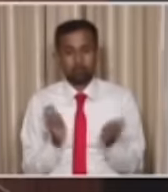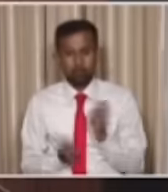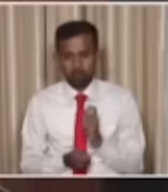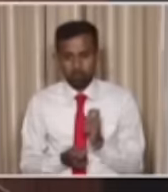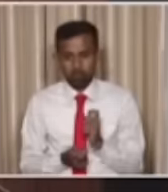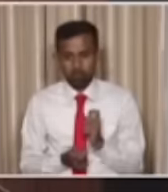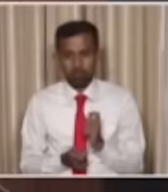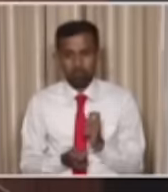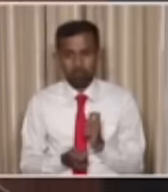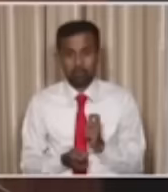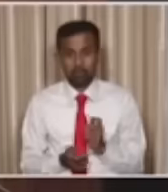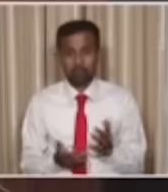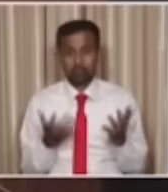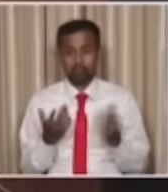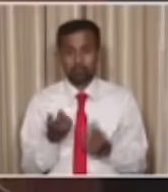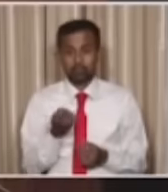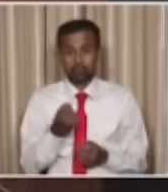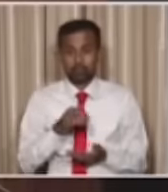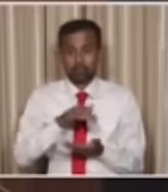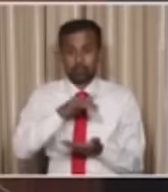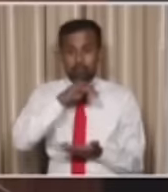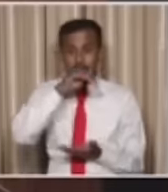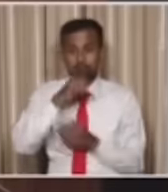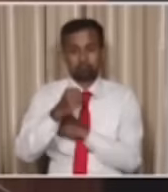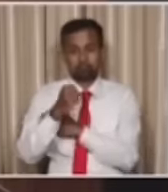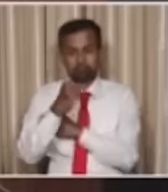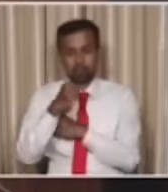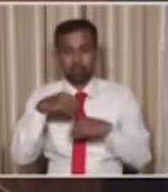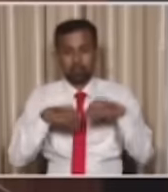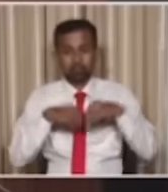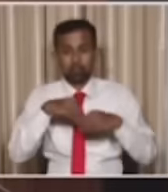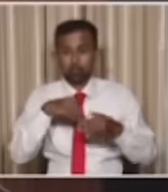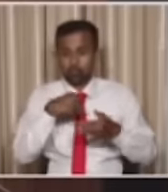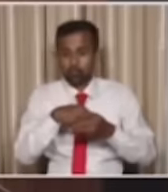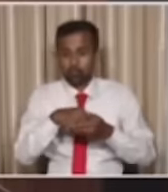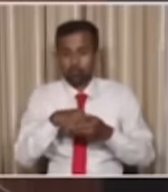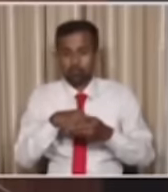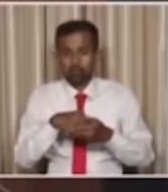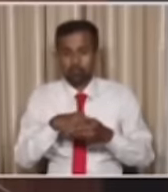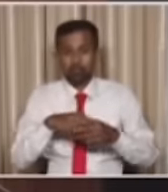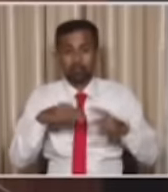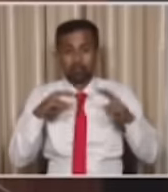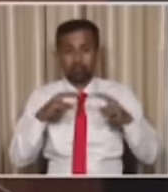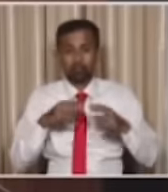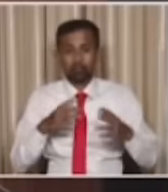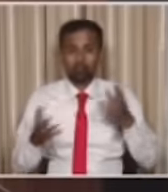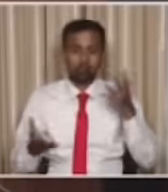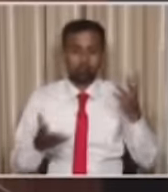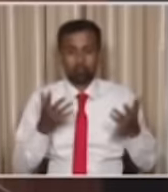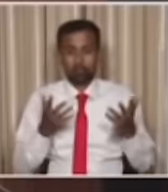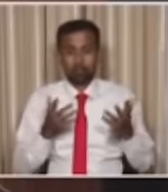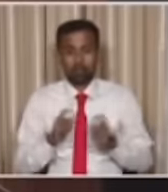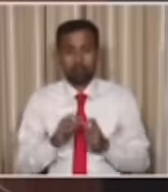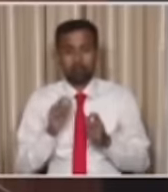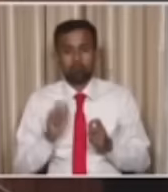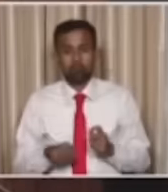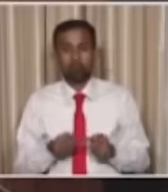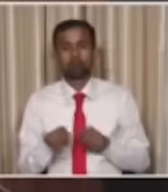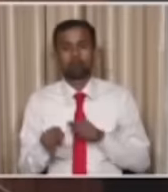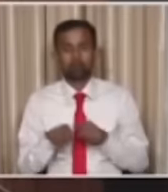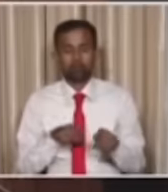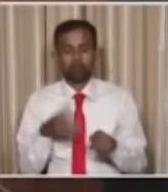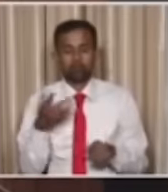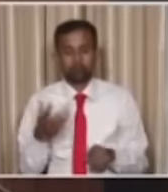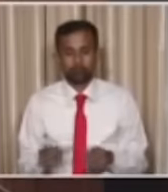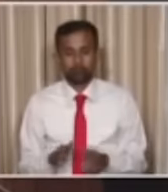නිසා ඔවුන්ට ලැබිච්ච අසීමිත ධනය, බලය, දේශපාලන රැකවරණ නිසා ඉබාගාතේ ගිය ආයතනයක් මණ්ඩලයක් බවට ක්‍රිකට් පාලක මණ්ඩලය පත්